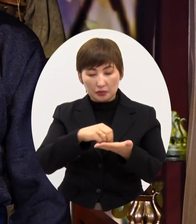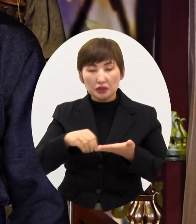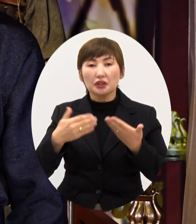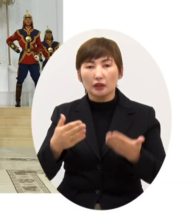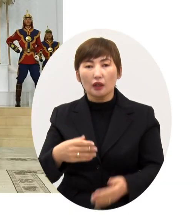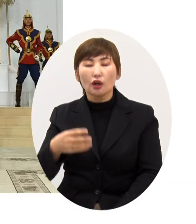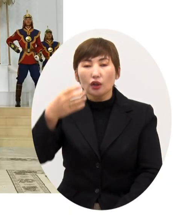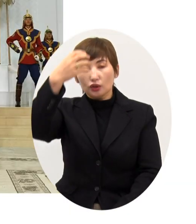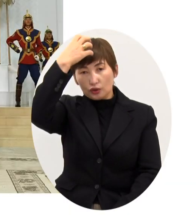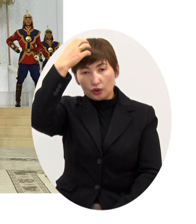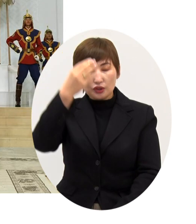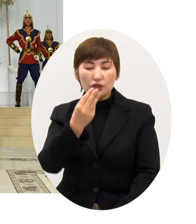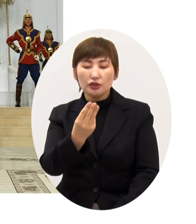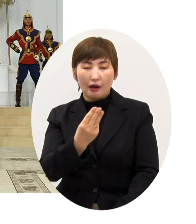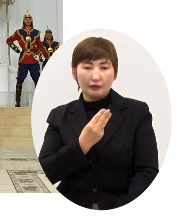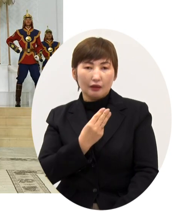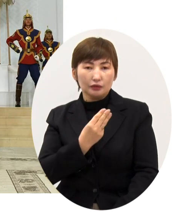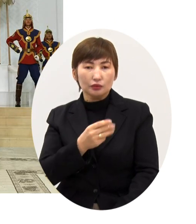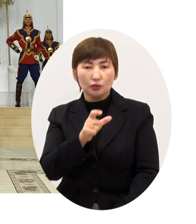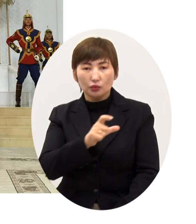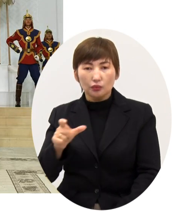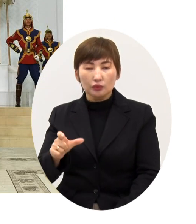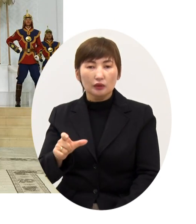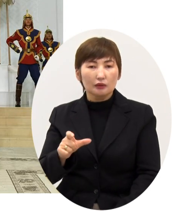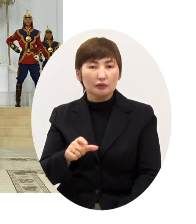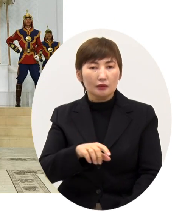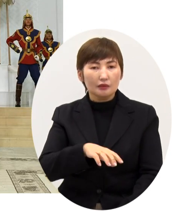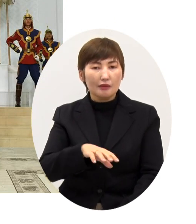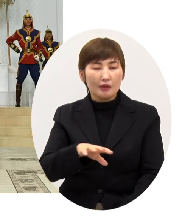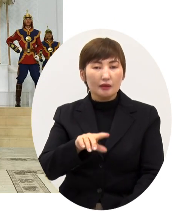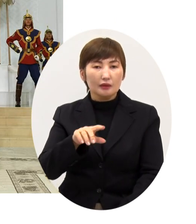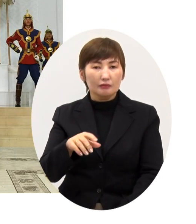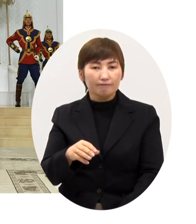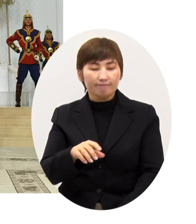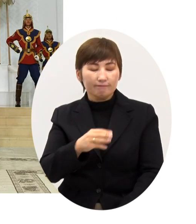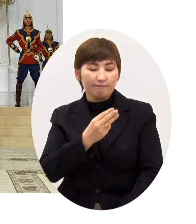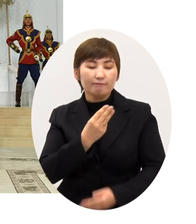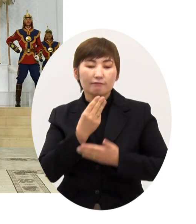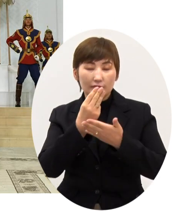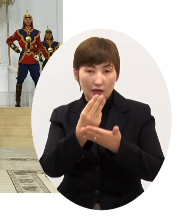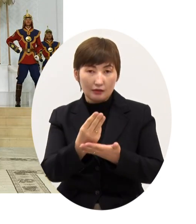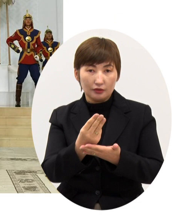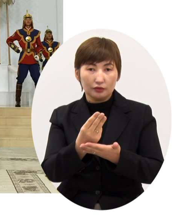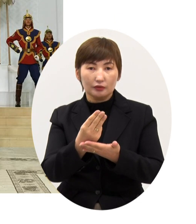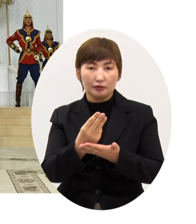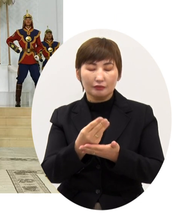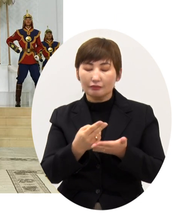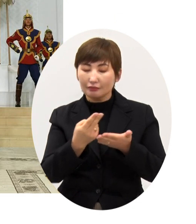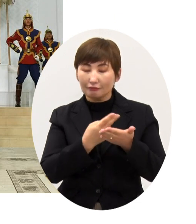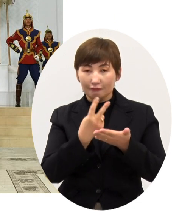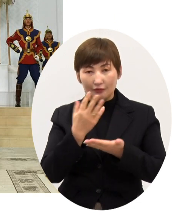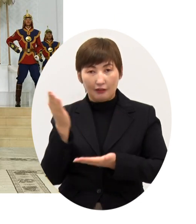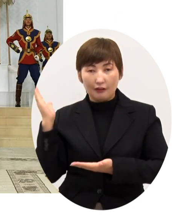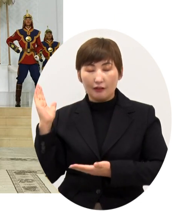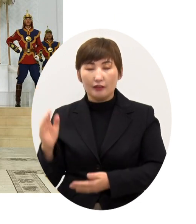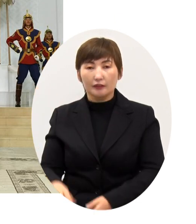төрийн дээд одон медаль авсан хүнд ерөнхийлөгч төрийн ордондоо төрийн бэлэгдэл болсон орчин бүрдсэн хэсэгт шагналаа гардуулж байгаа зургийг